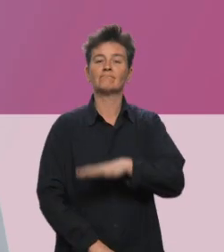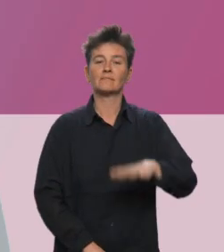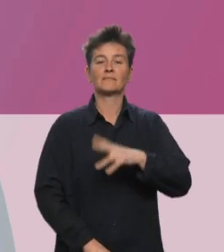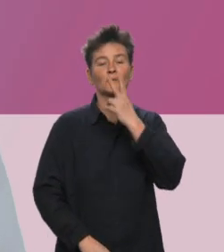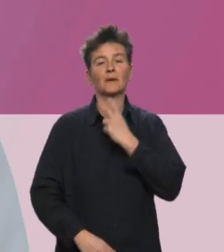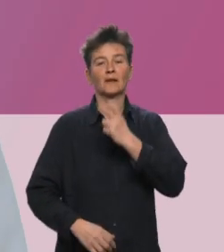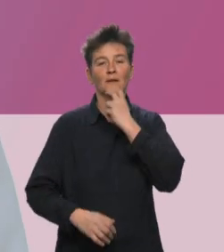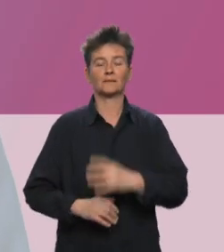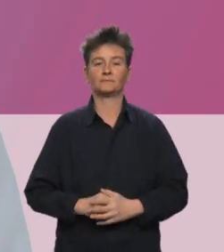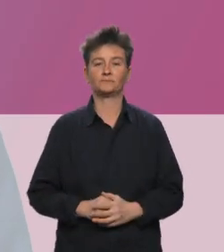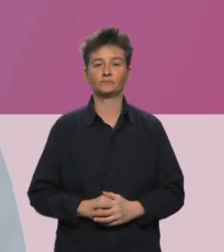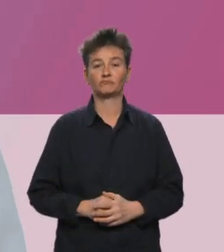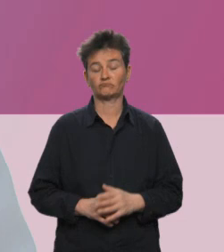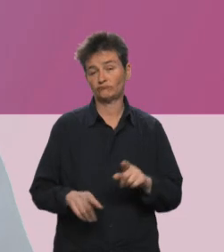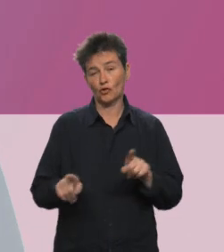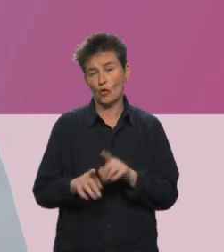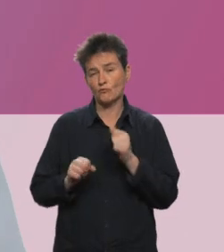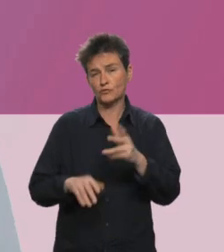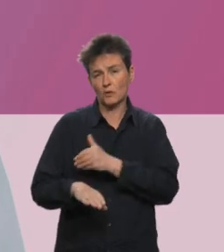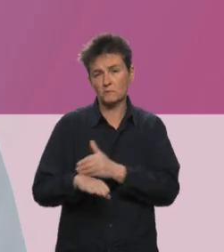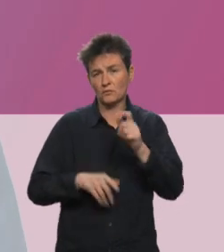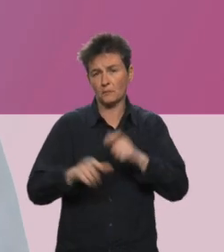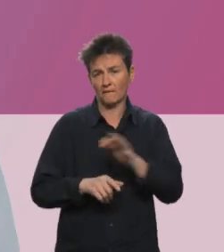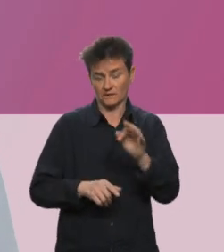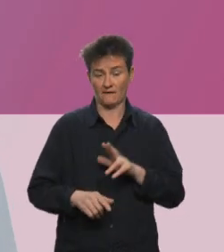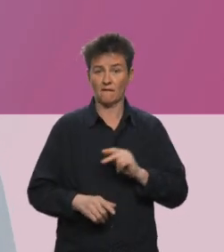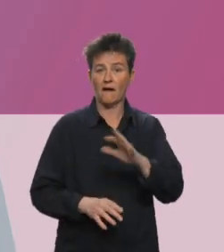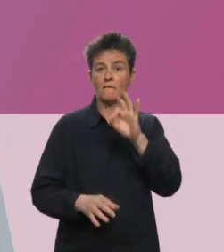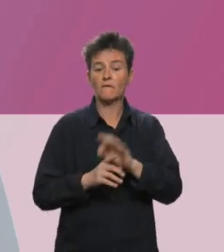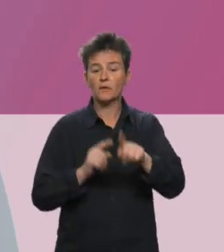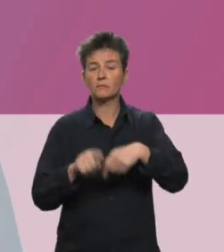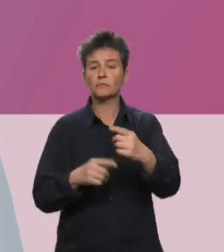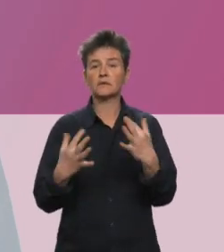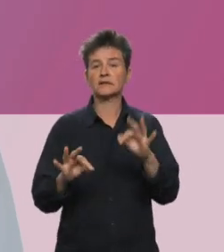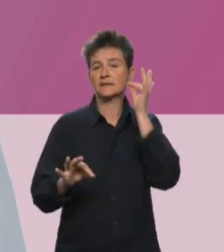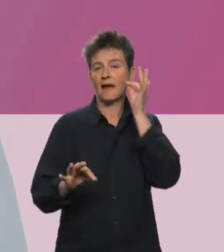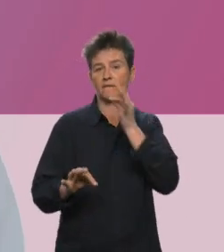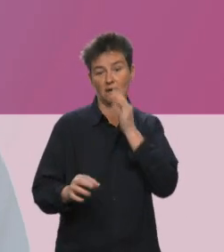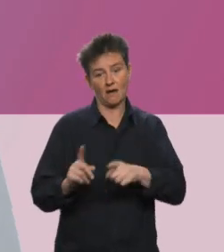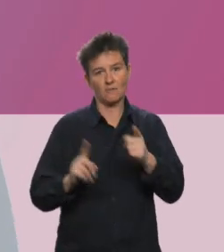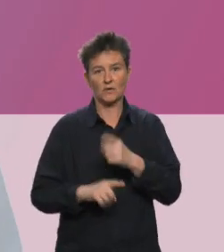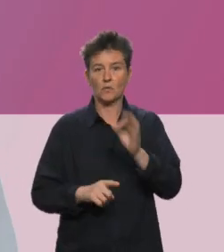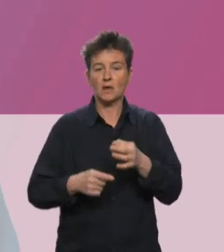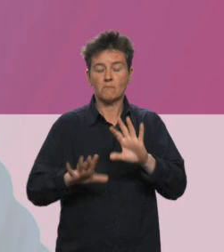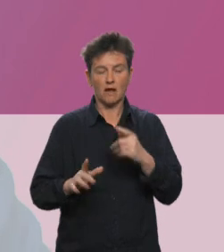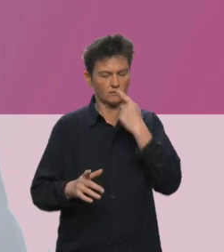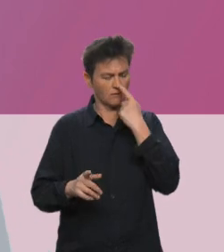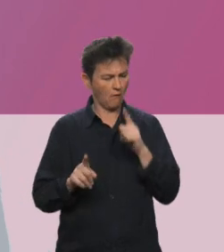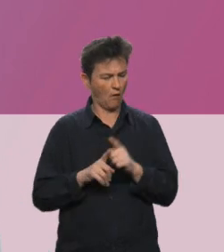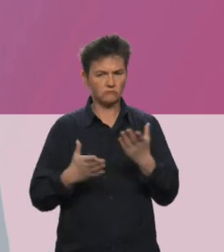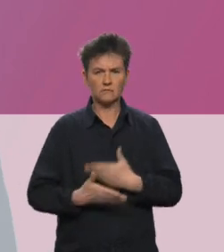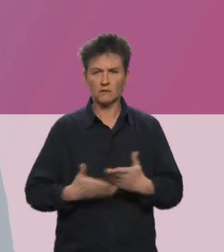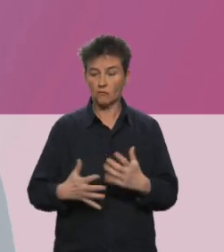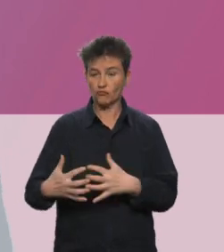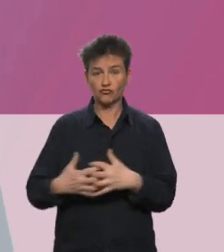Mes chers compatriotes, comme des millions de Français, vous êtes appelés à voter le 10 avril prochain. C'est important et pourtant,